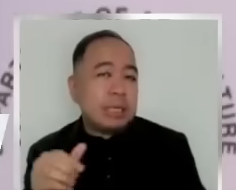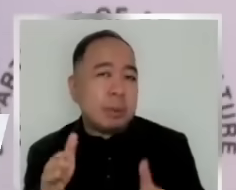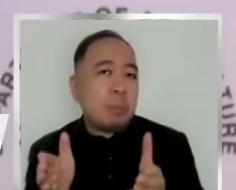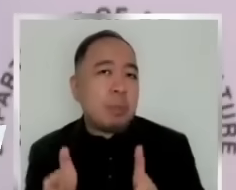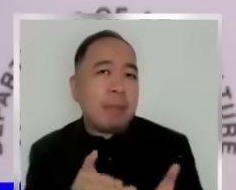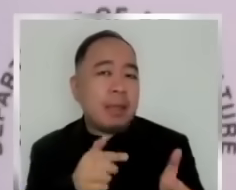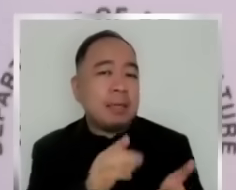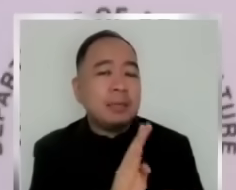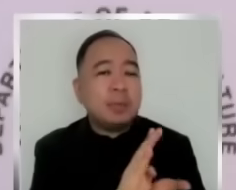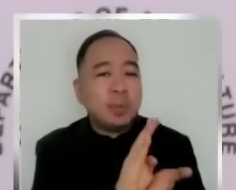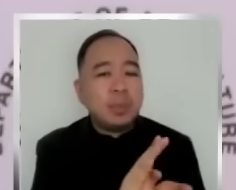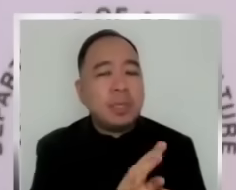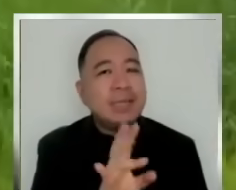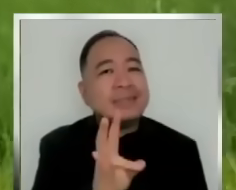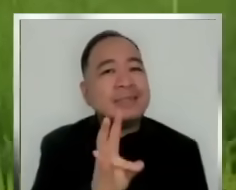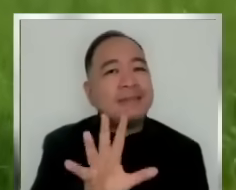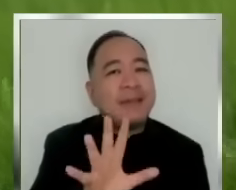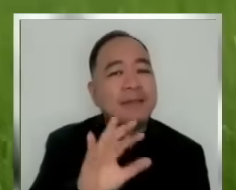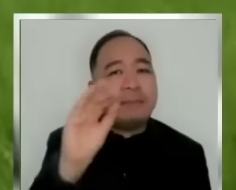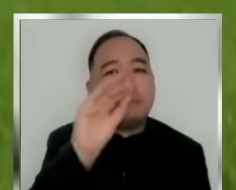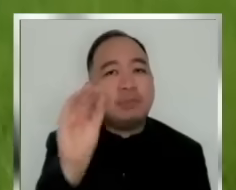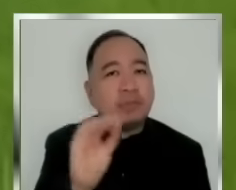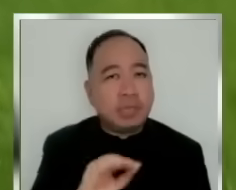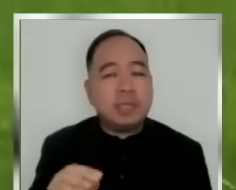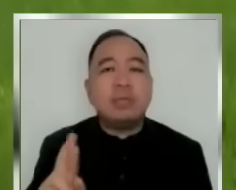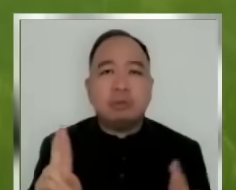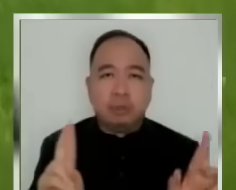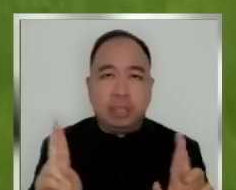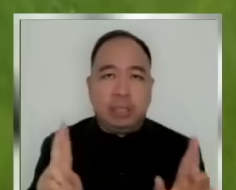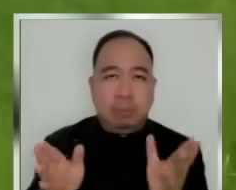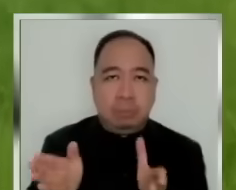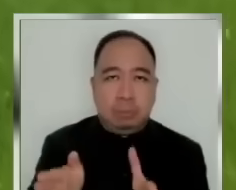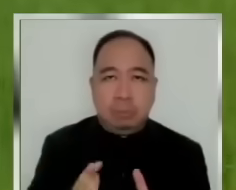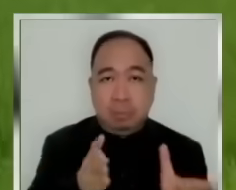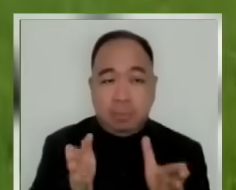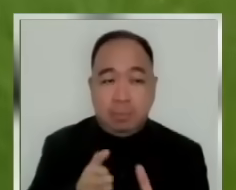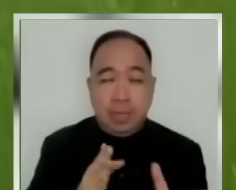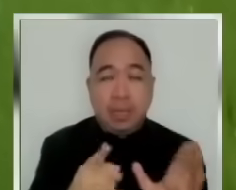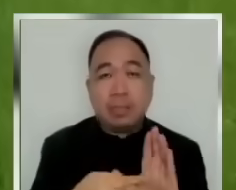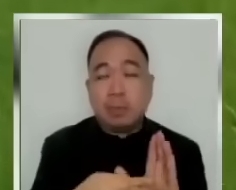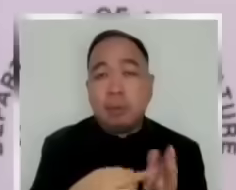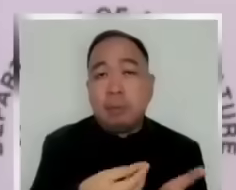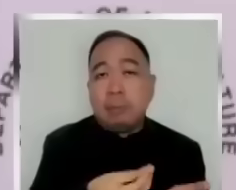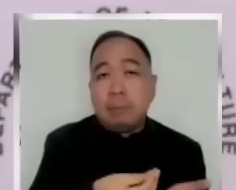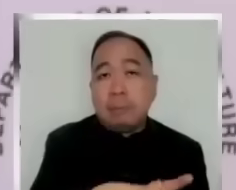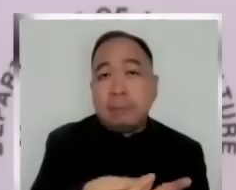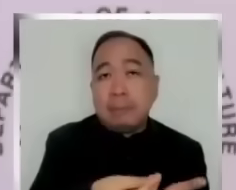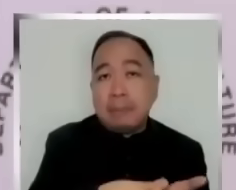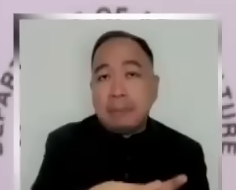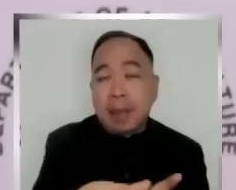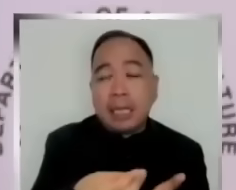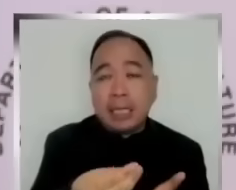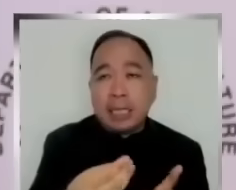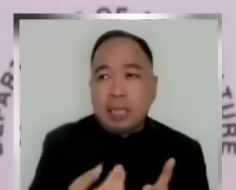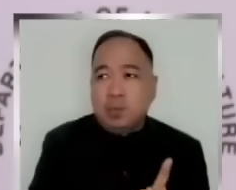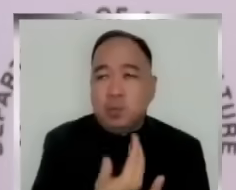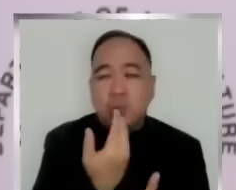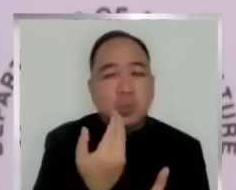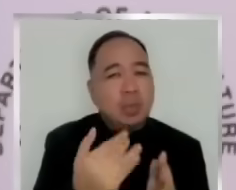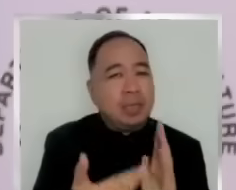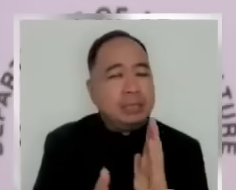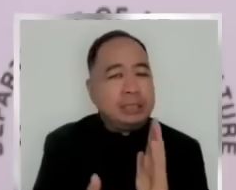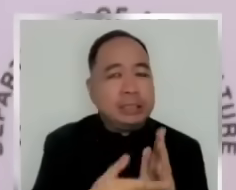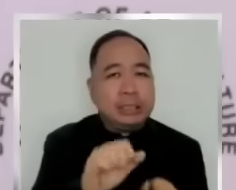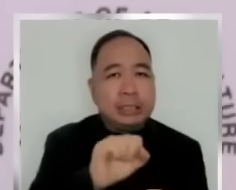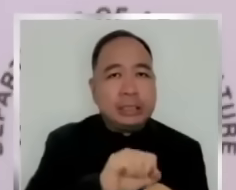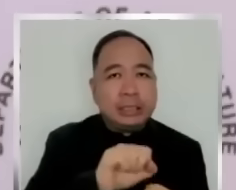75% to 80%, we are really prepared for that. Halimbawa, yung pagbibili ng itong drought-resistant varieties, yung mga open pollinated varieties